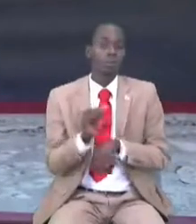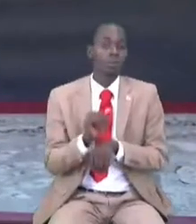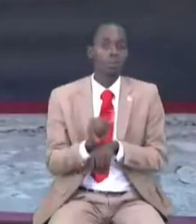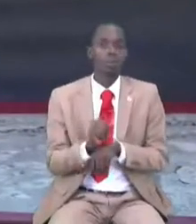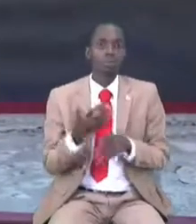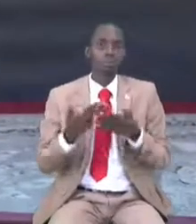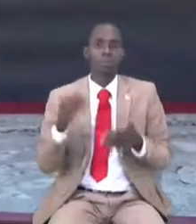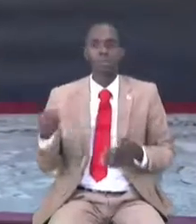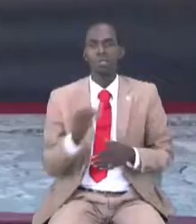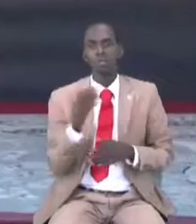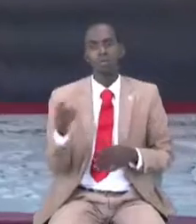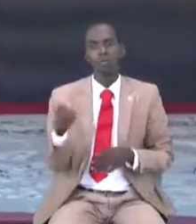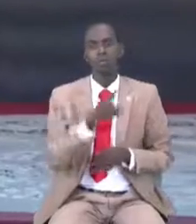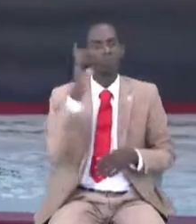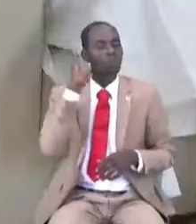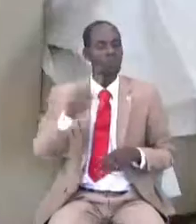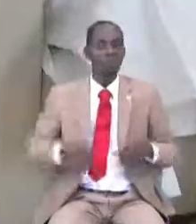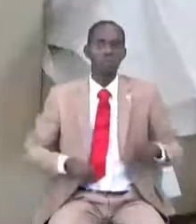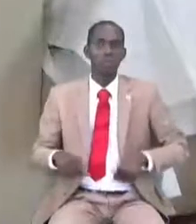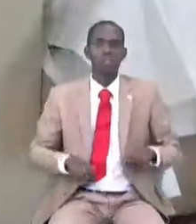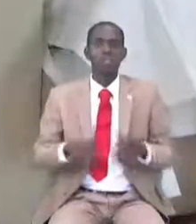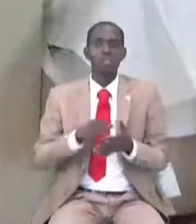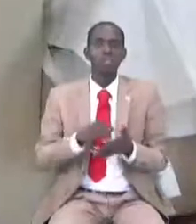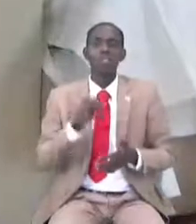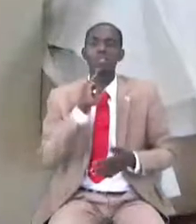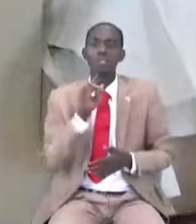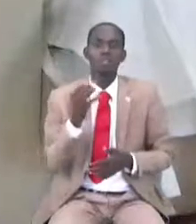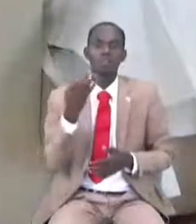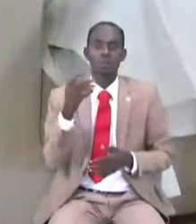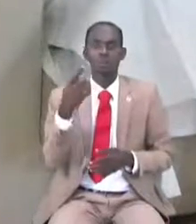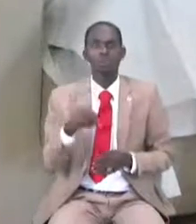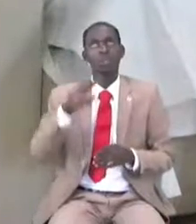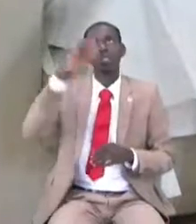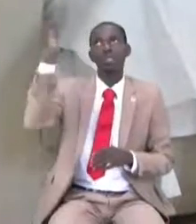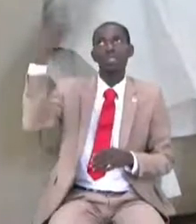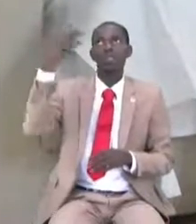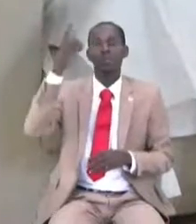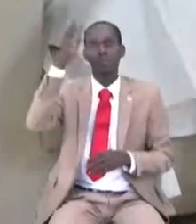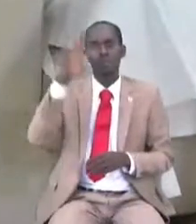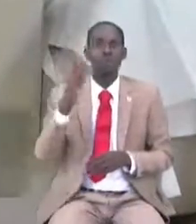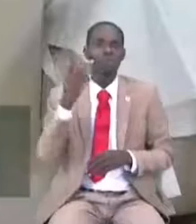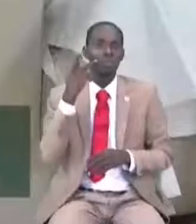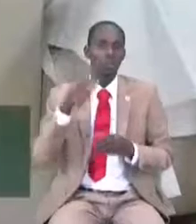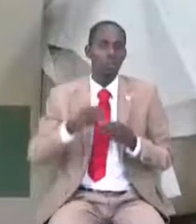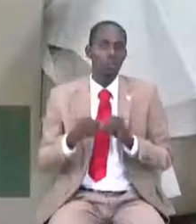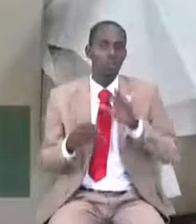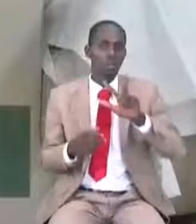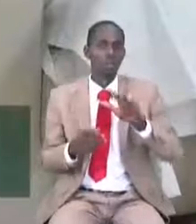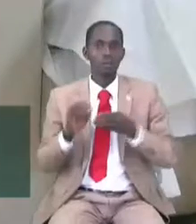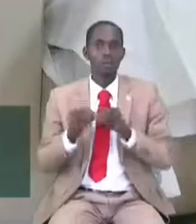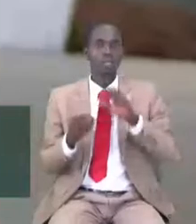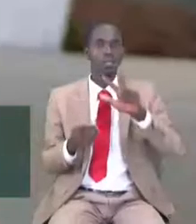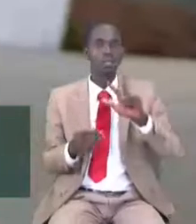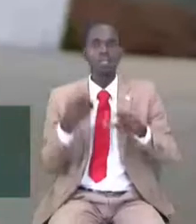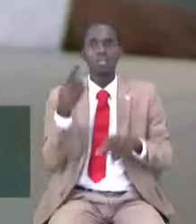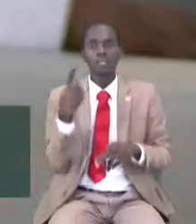Nous allons voir la troisième partie ici. C'est la pensée de Dieu sur notre salut certain. Quelle est la pensée